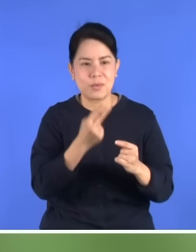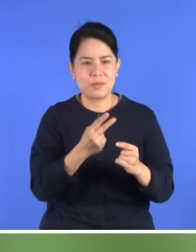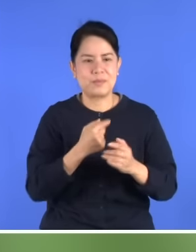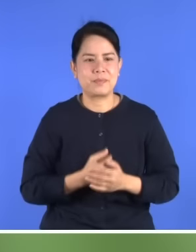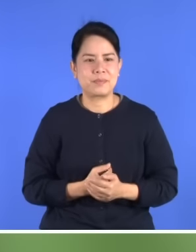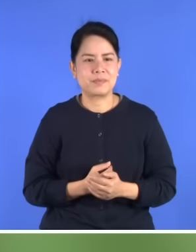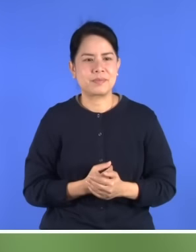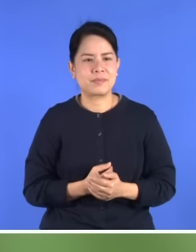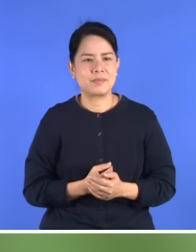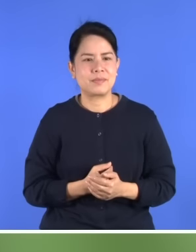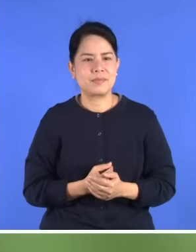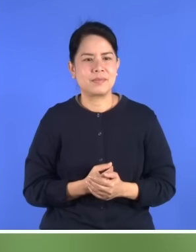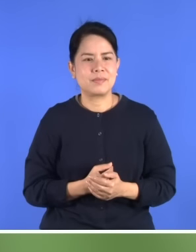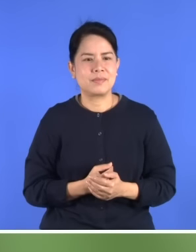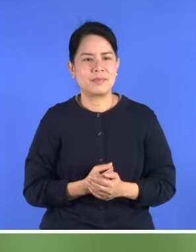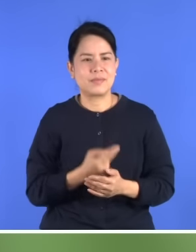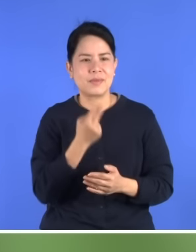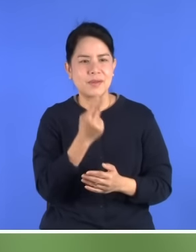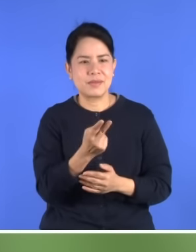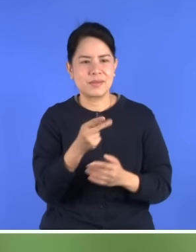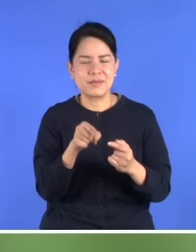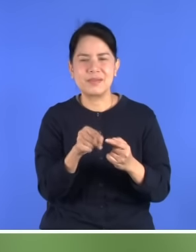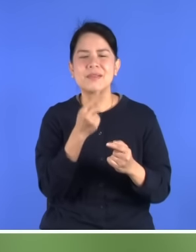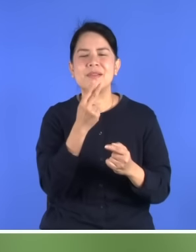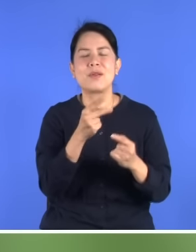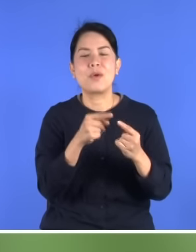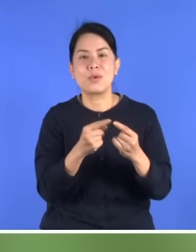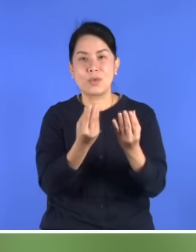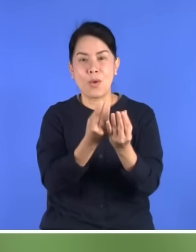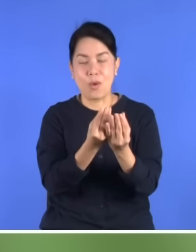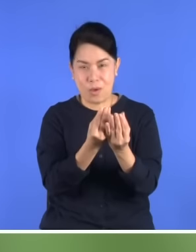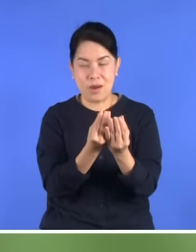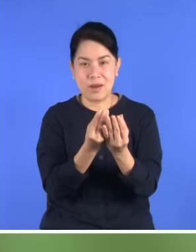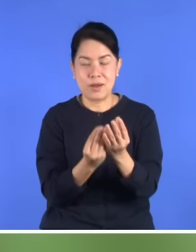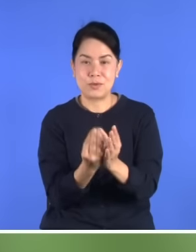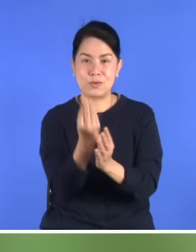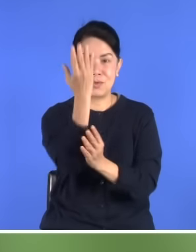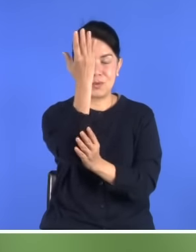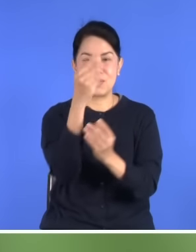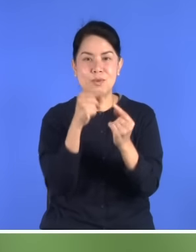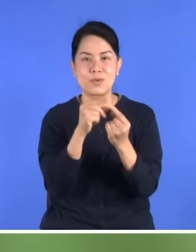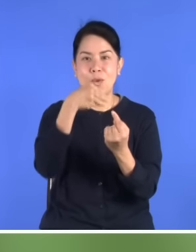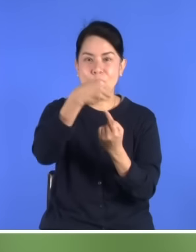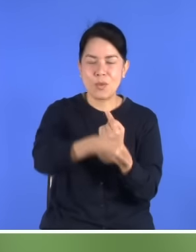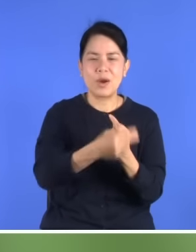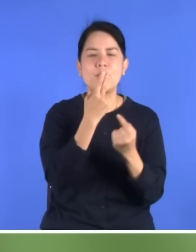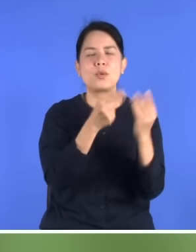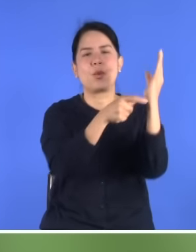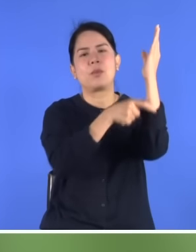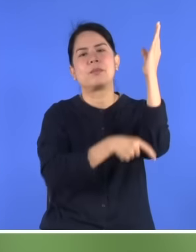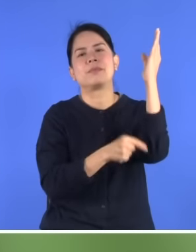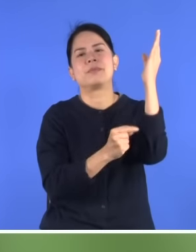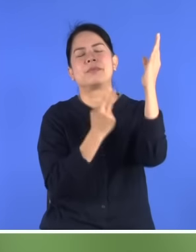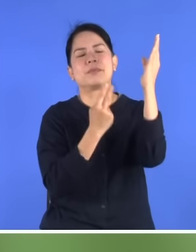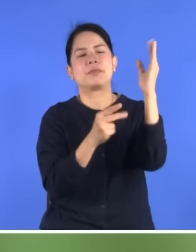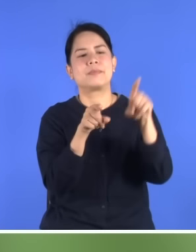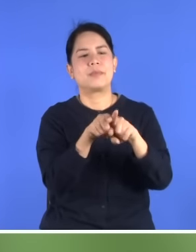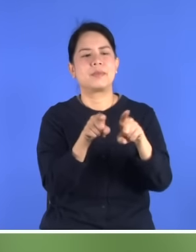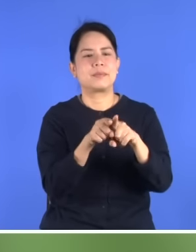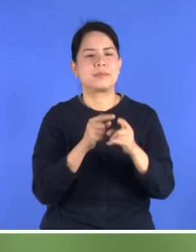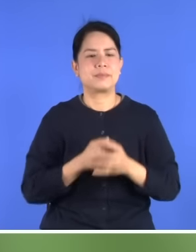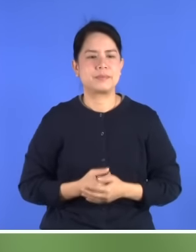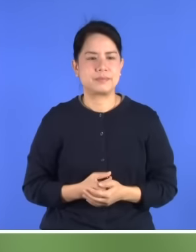นั่นดูเอวแหมเอวเอวหวานเอ้ยๆต้นกลยต้นกล้วยอีกโอนี่คนก็เหลือเกินนะเอาต้นก้วยไปวางไว้วางไวไอ้หมูก็ไม่รู้